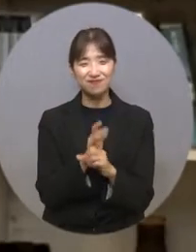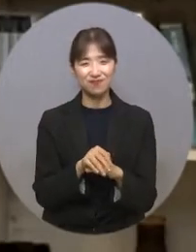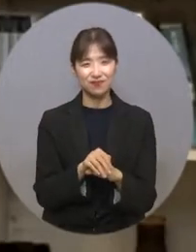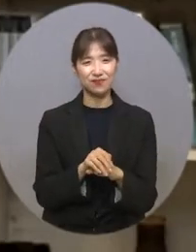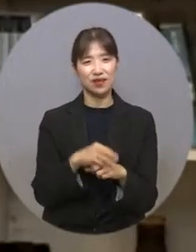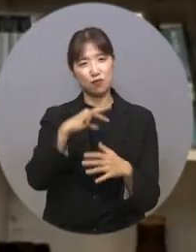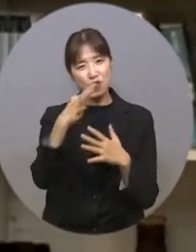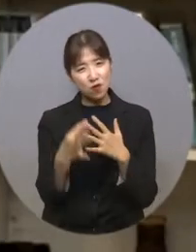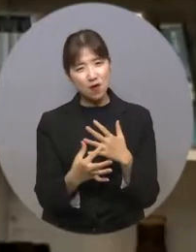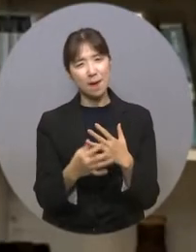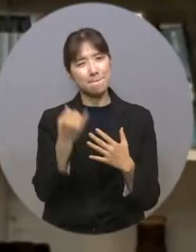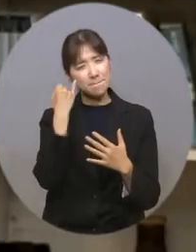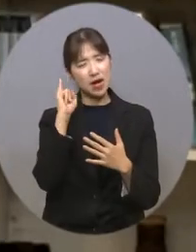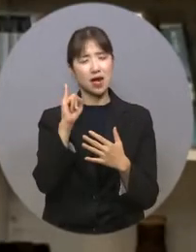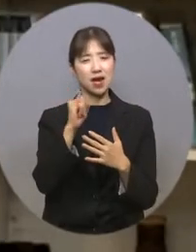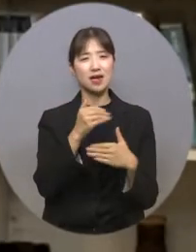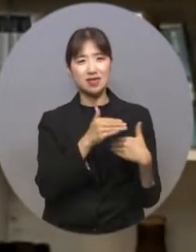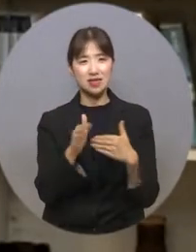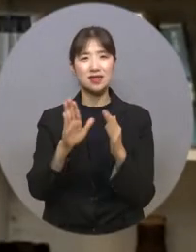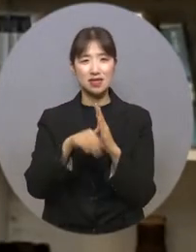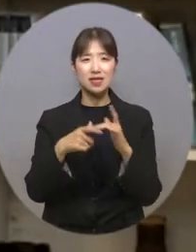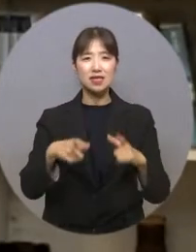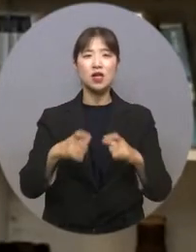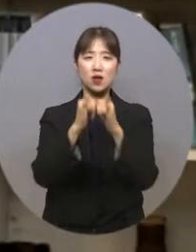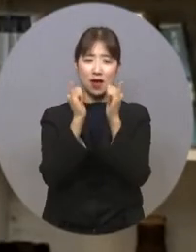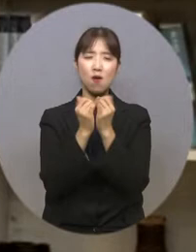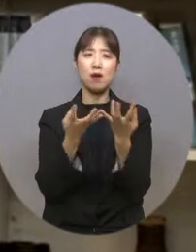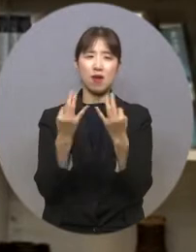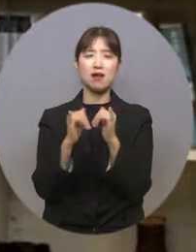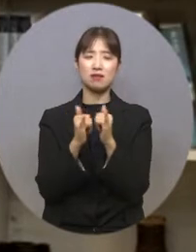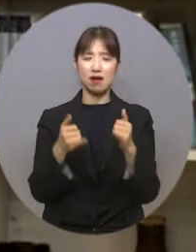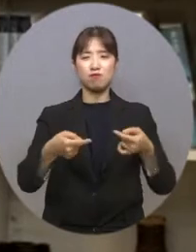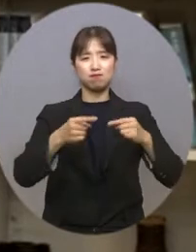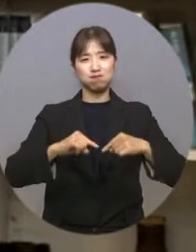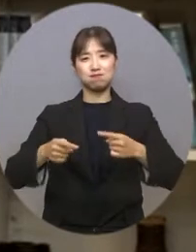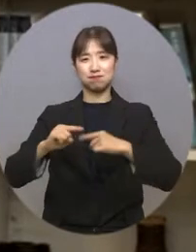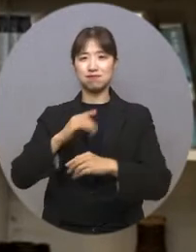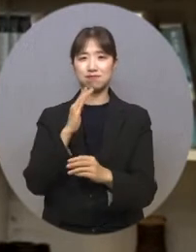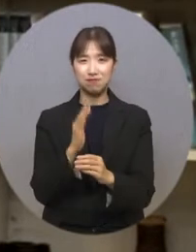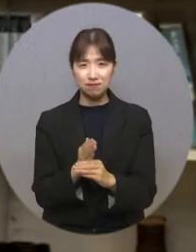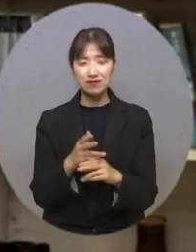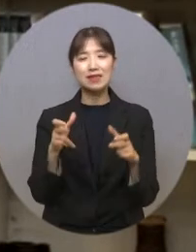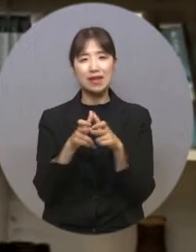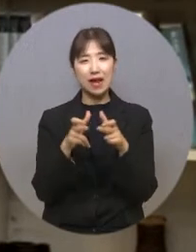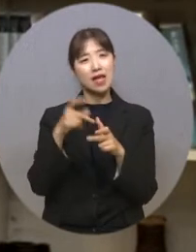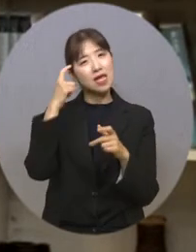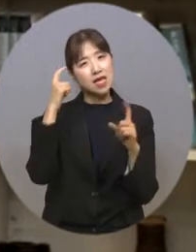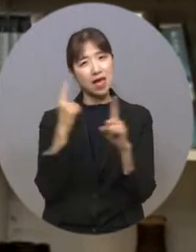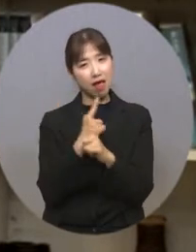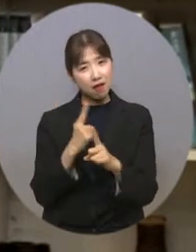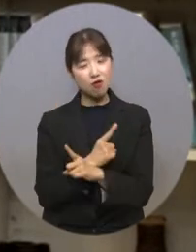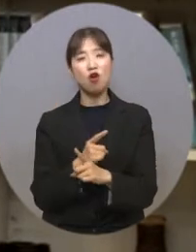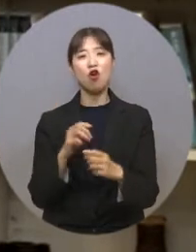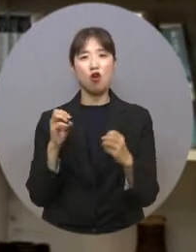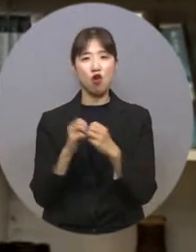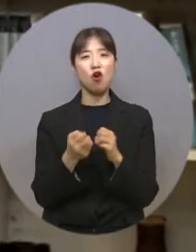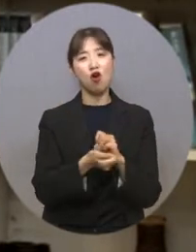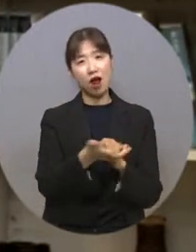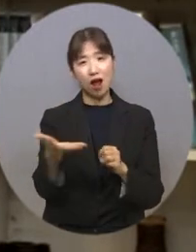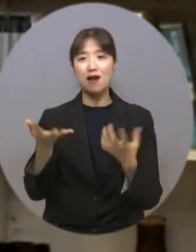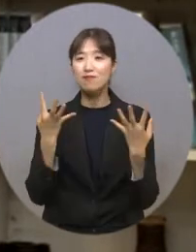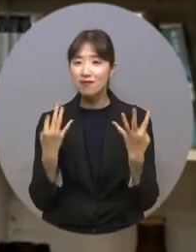개발 및 진행에 있어서 지역사회에 많은 분들이 참여해주고 있어서 장애인 인식 개선에도 많은 영향력을 미치고